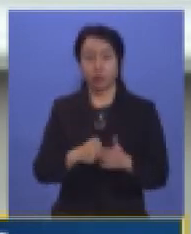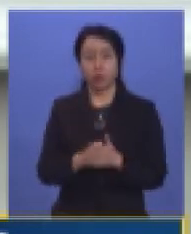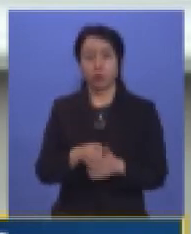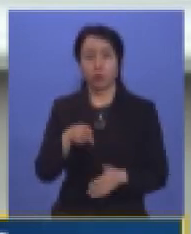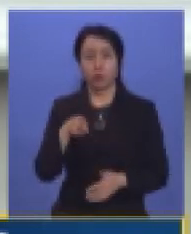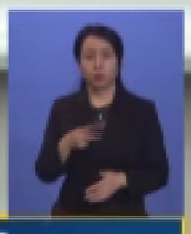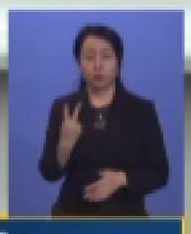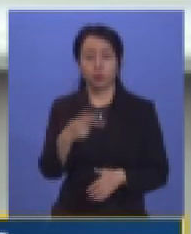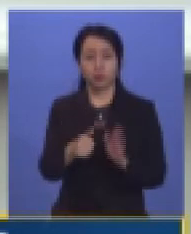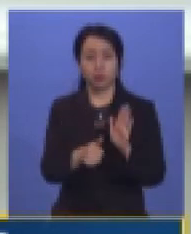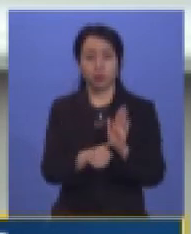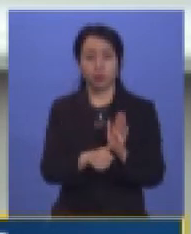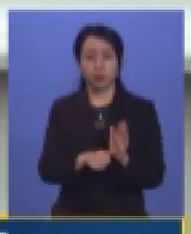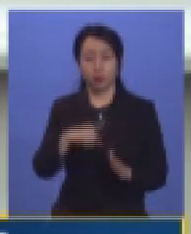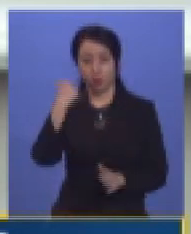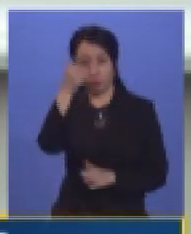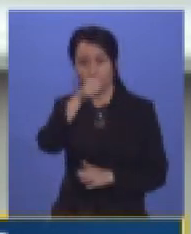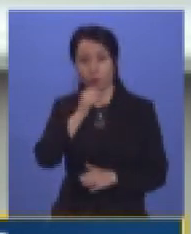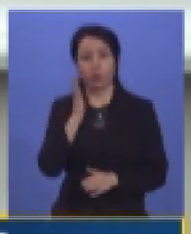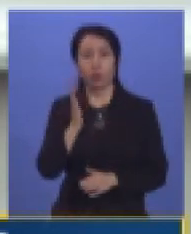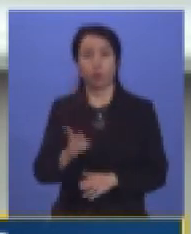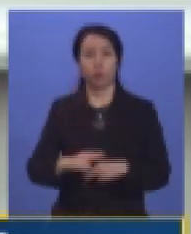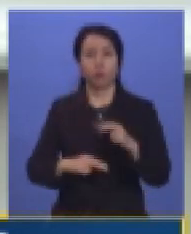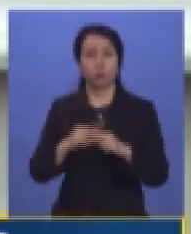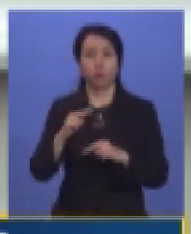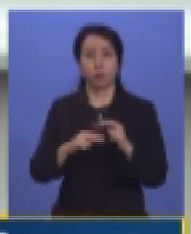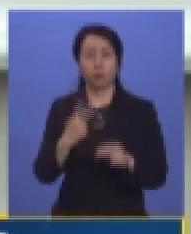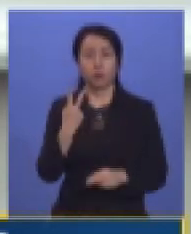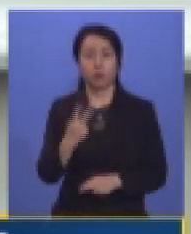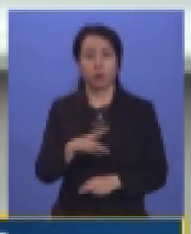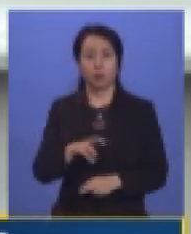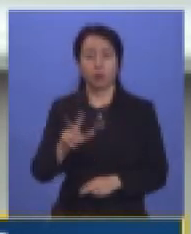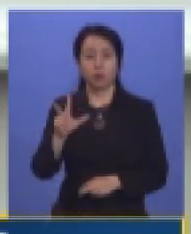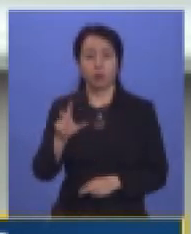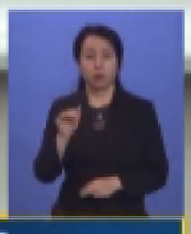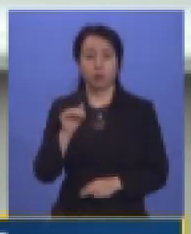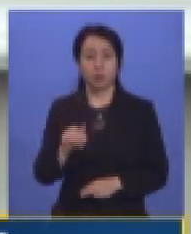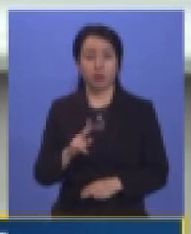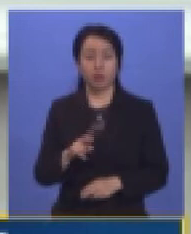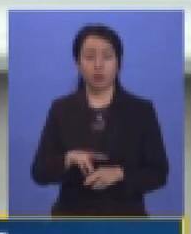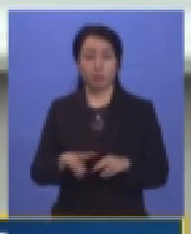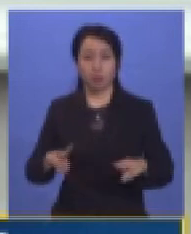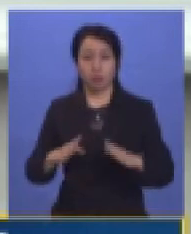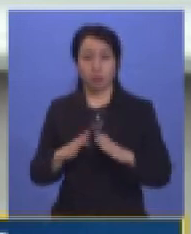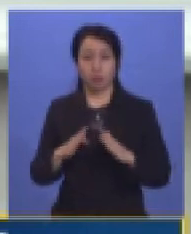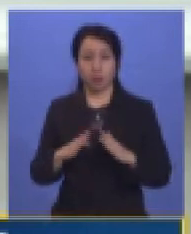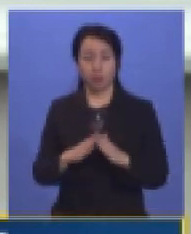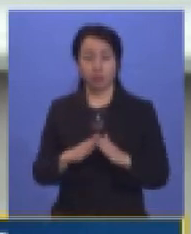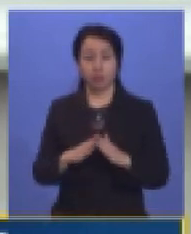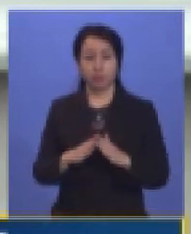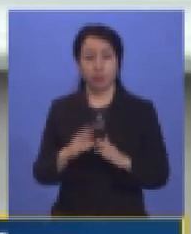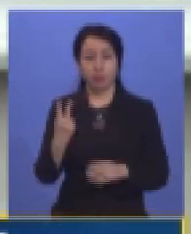2026 года будет построено 2 миллиона 300 тысяч квадратных метров жилья или